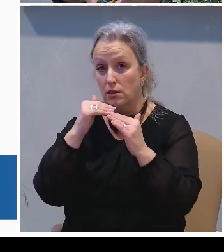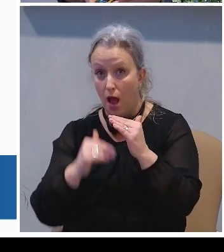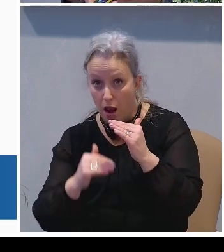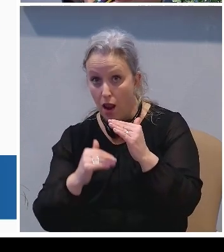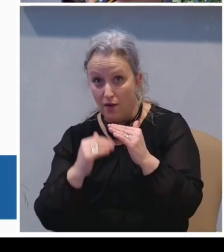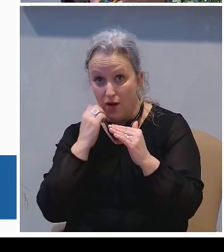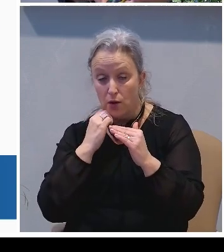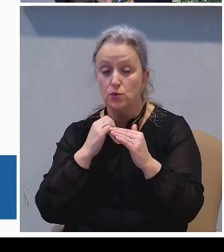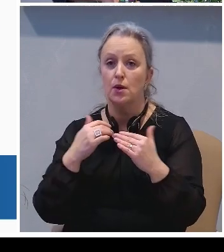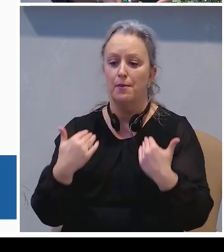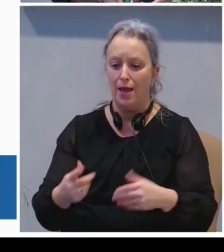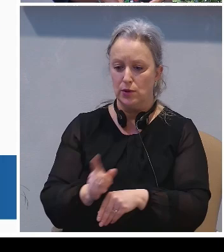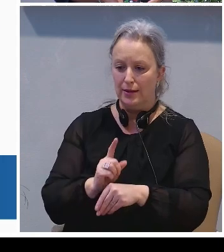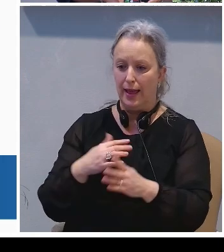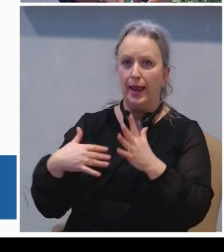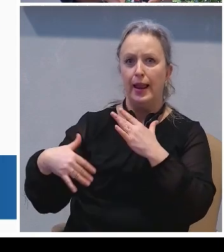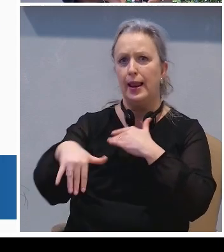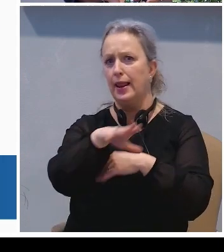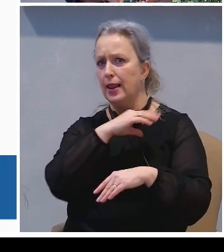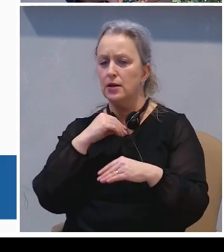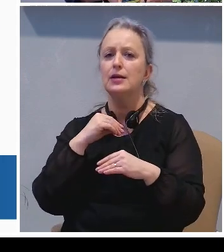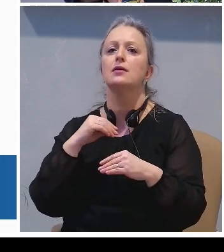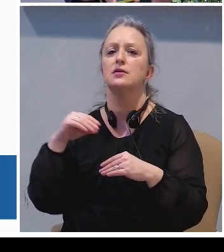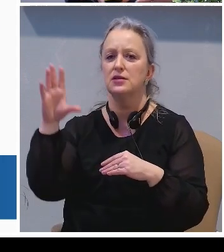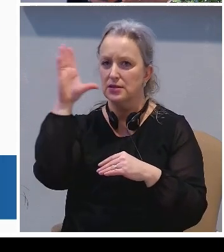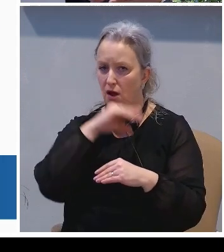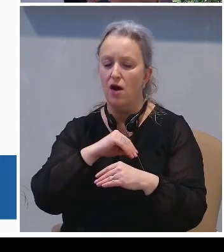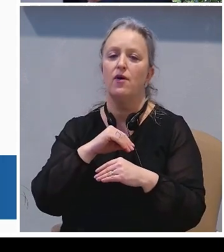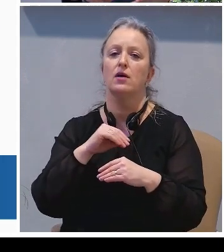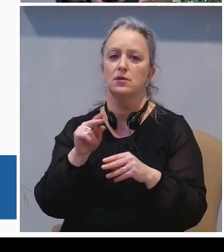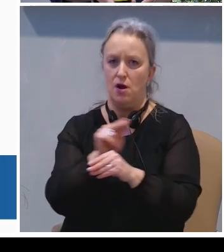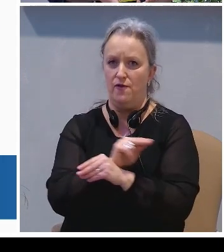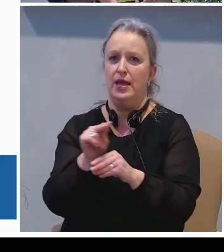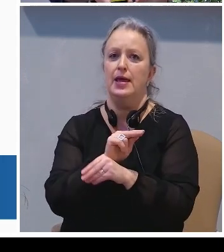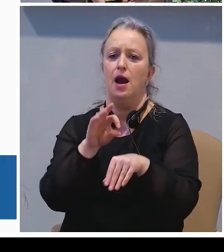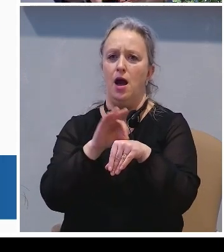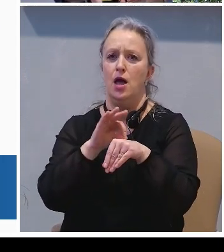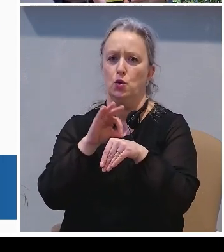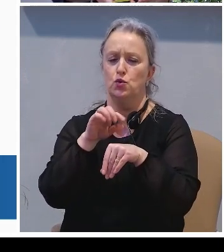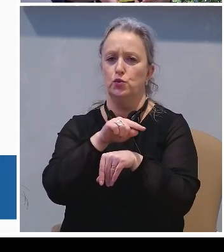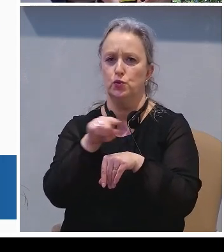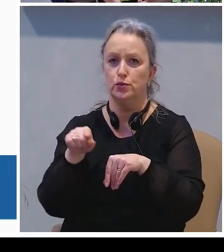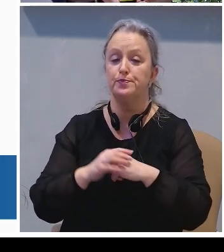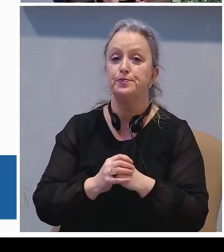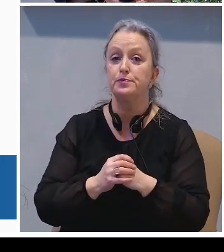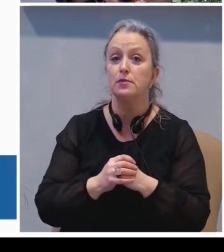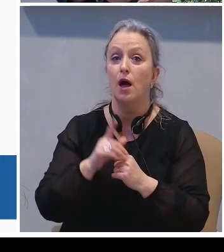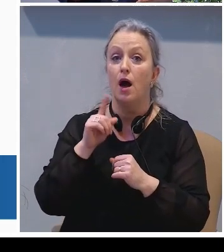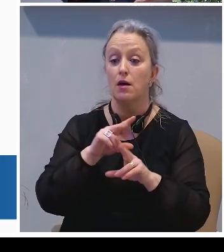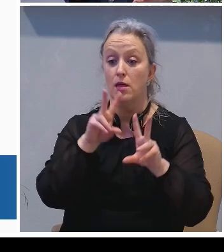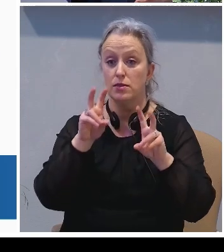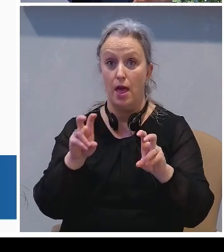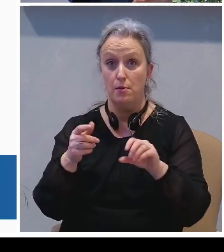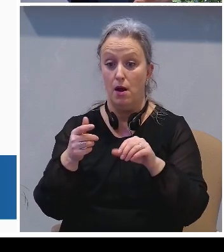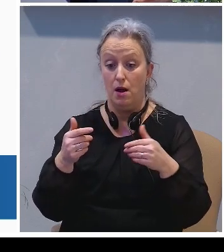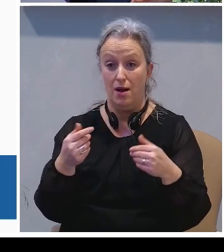hetkeks kõik And the elusad timeline Essenmaa shows patsiendid how Eestis saavad the ravi. access Aga sellel expanded by age teemal ma groups. oma ettekandes rohkem